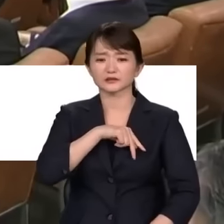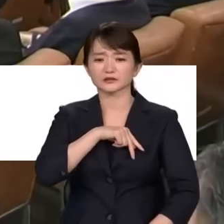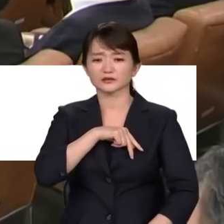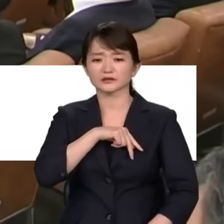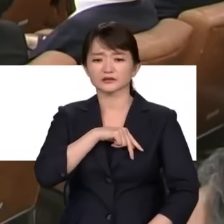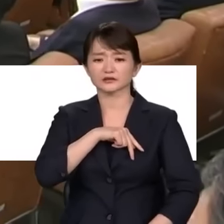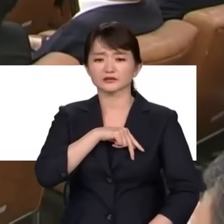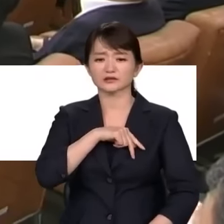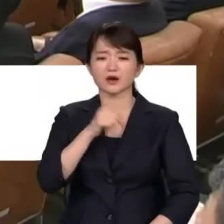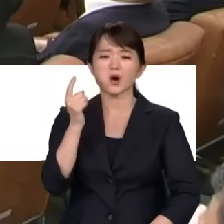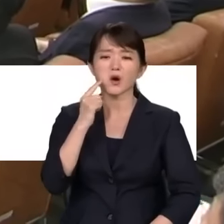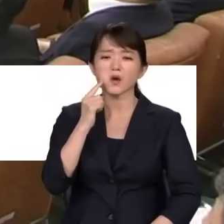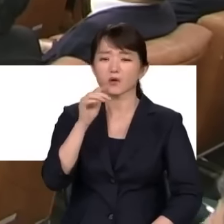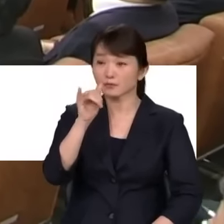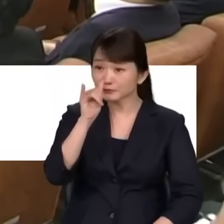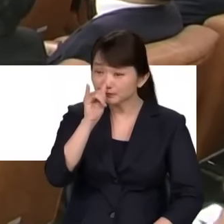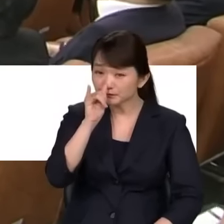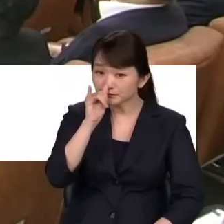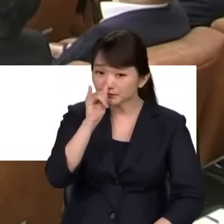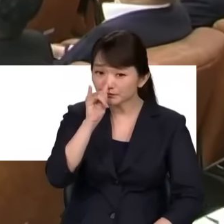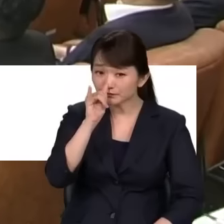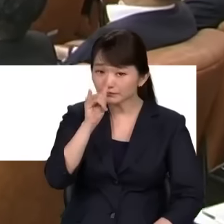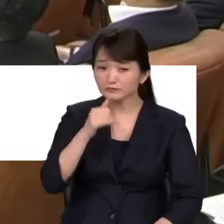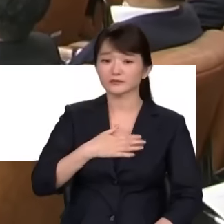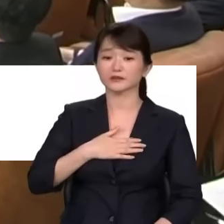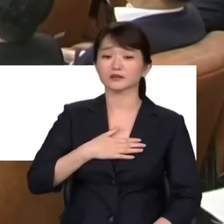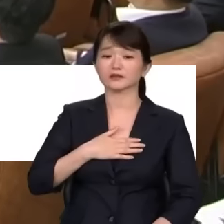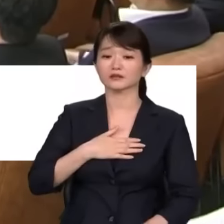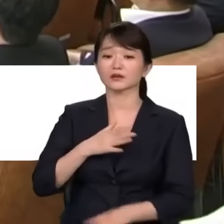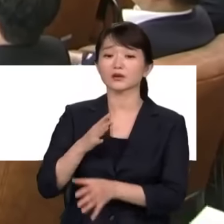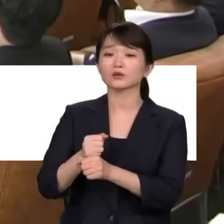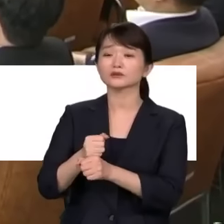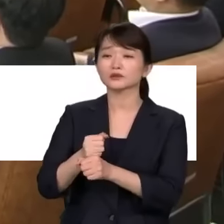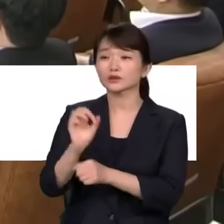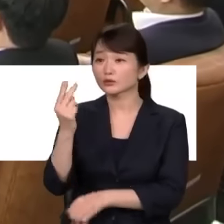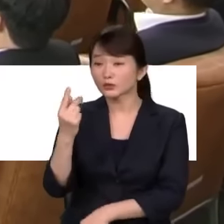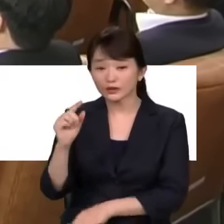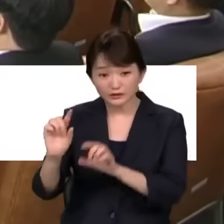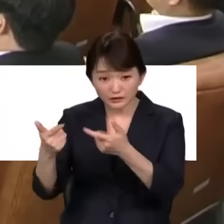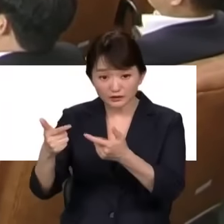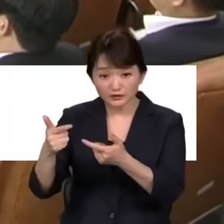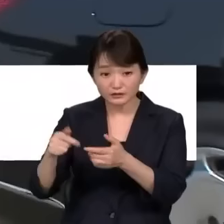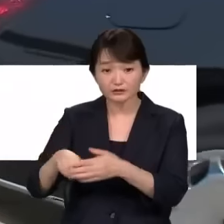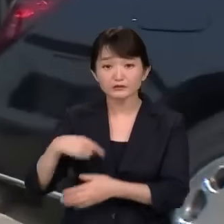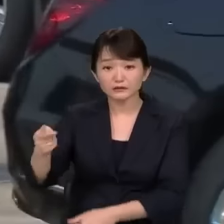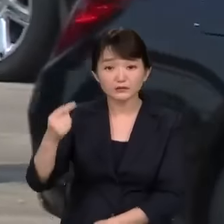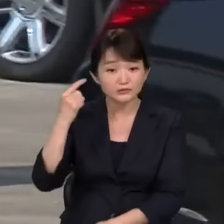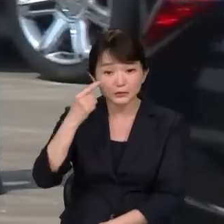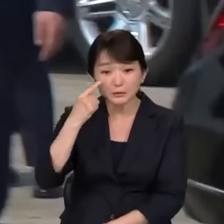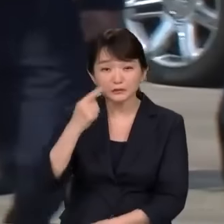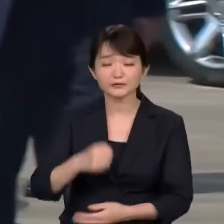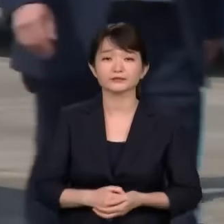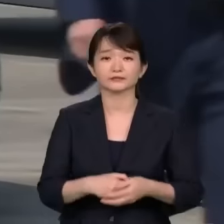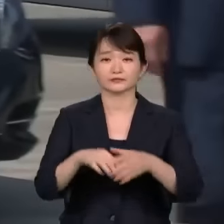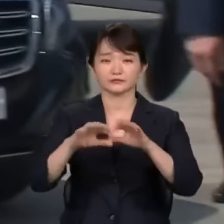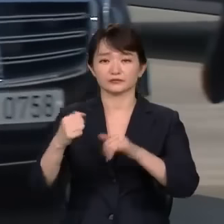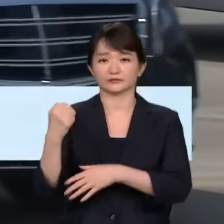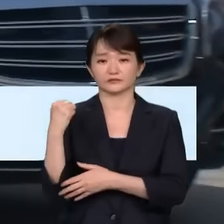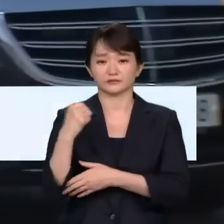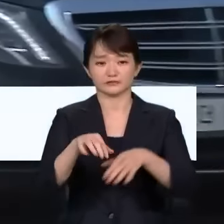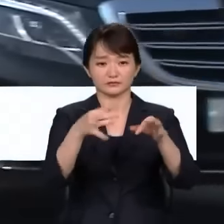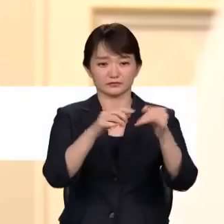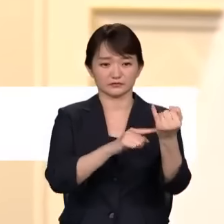거짓말하고 있어. 거짓말하고 있어요. 언제 욕했어요? 본인이 가서 속기록 한번 들어보세요. 국민의힘은 김 여사가